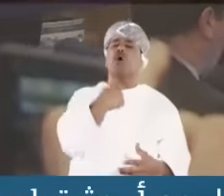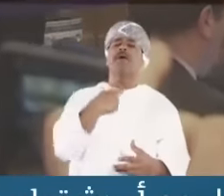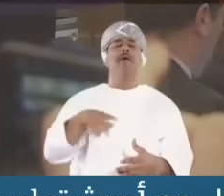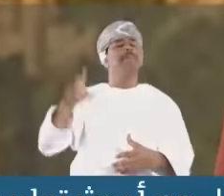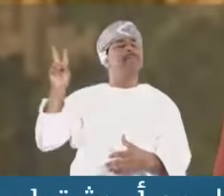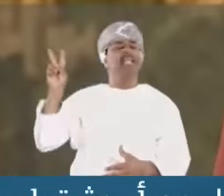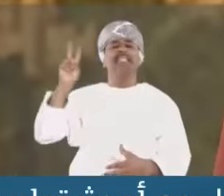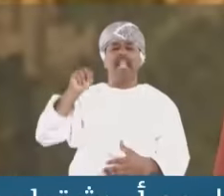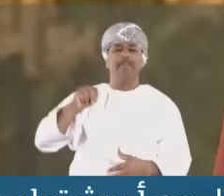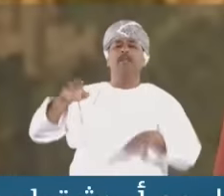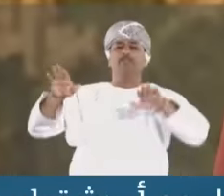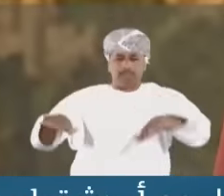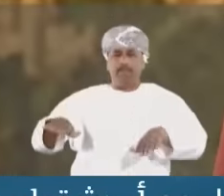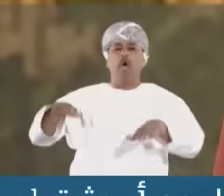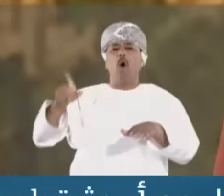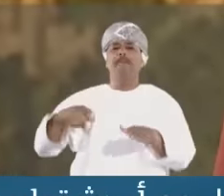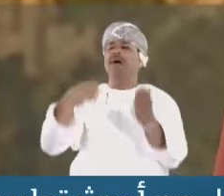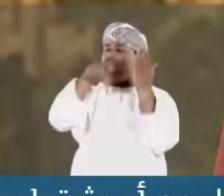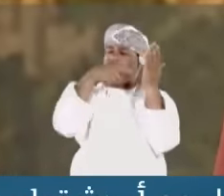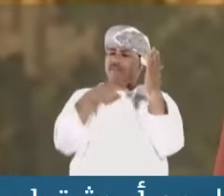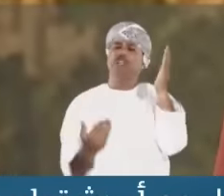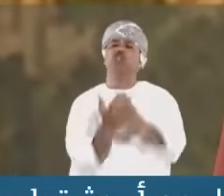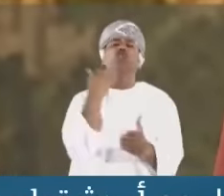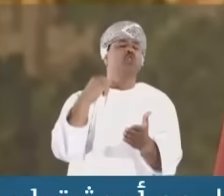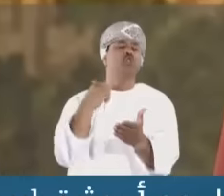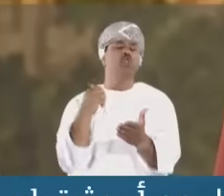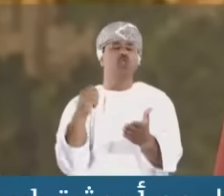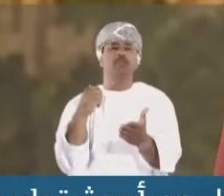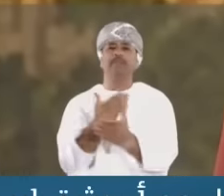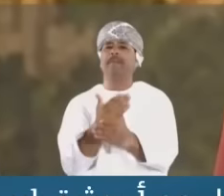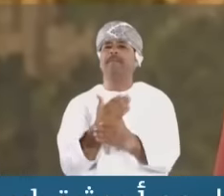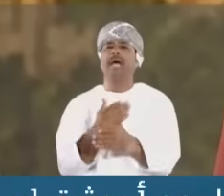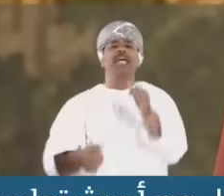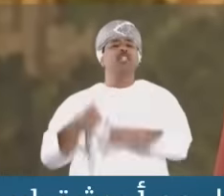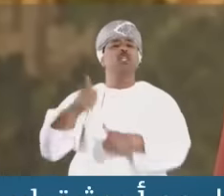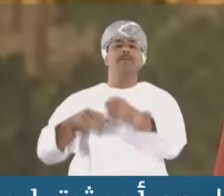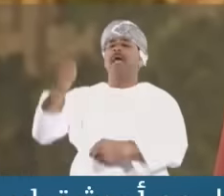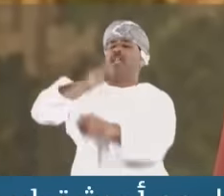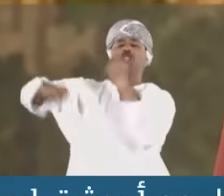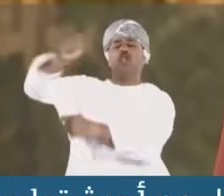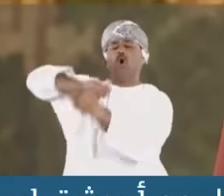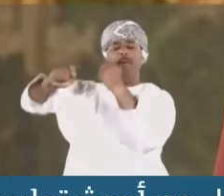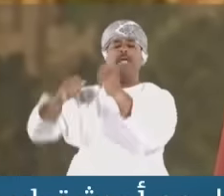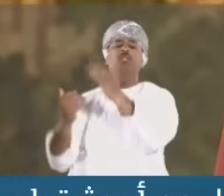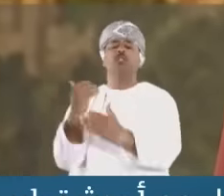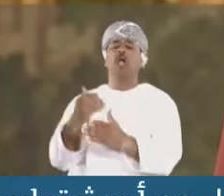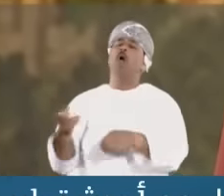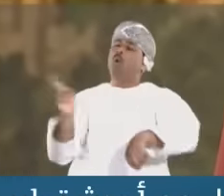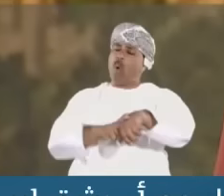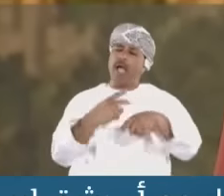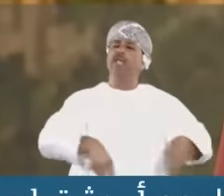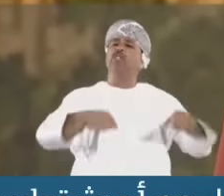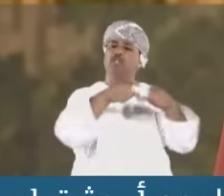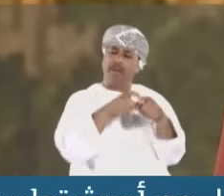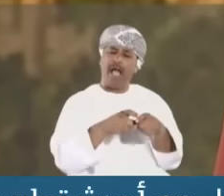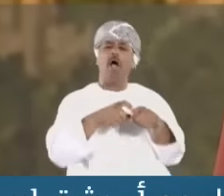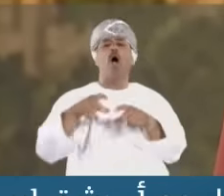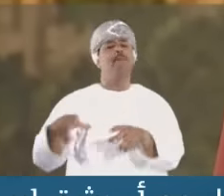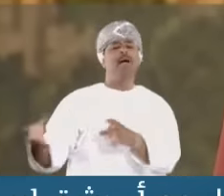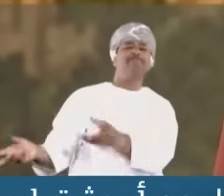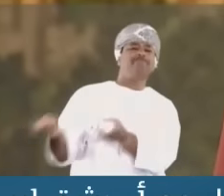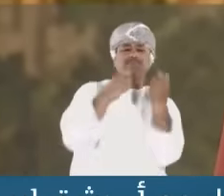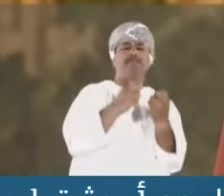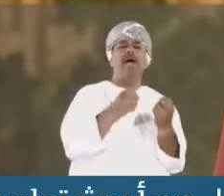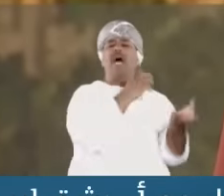الأمن لفرض إجراءات جديدة بعد قيام بيونغ يانغ بأحدث تجربة نووية والعودة إلى محادثات نزع الأسلحة